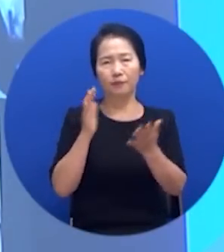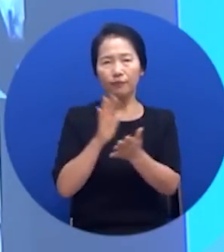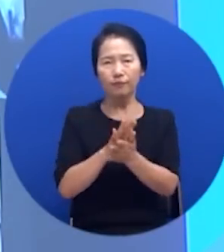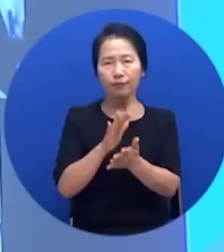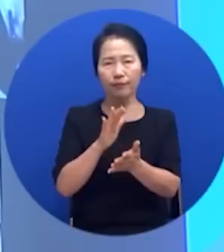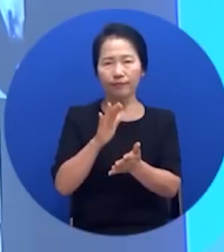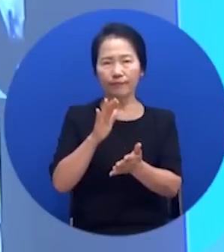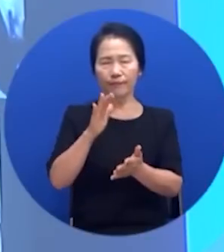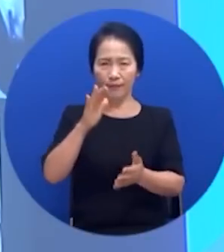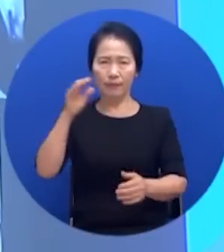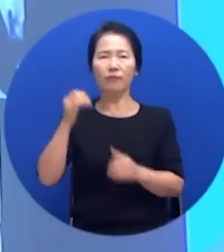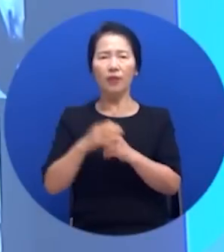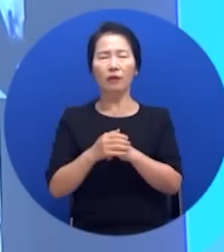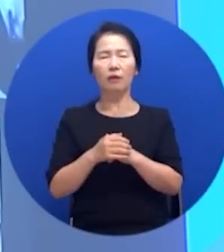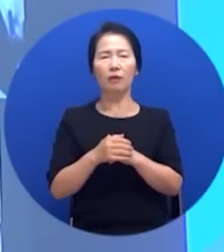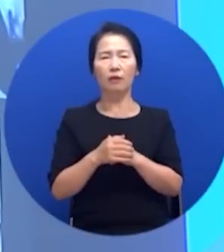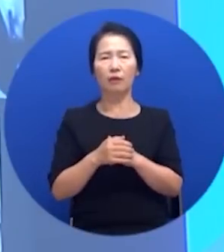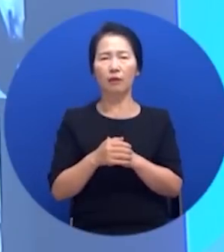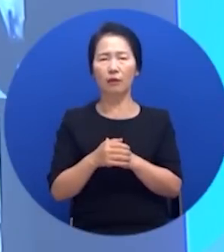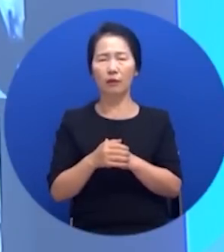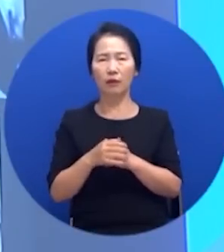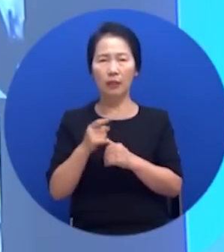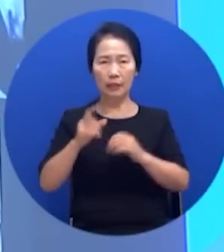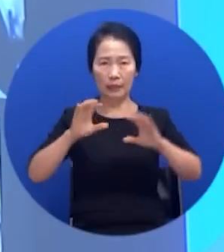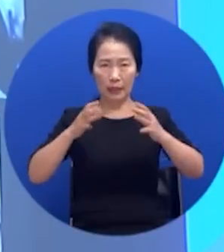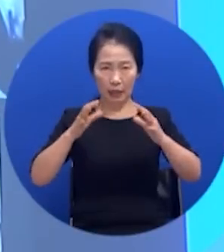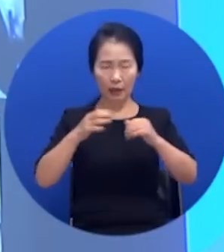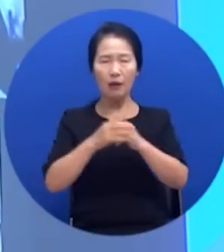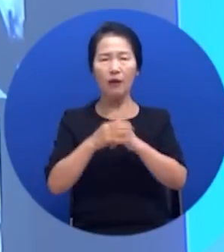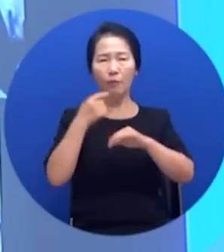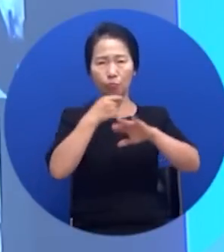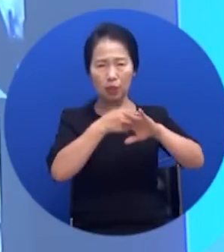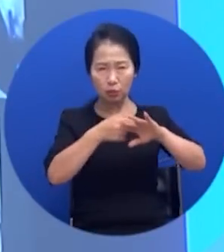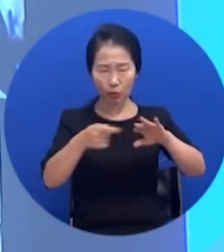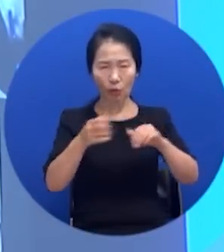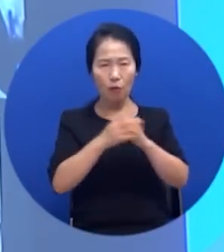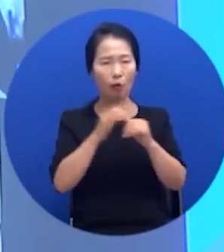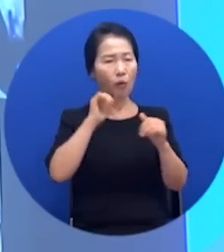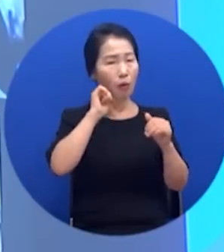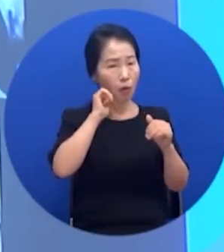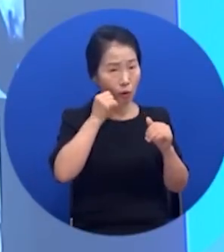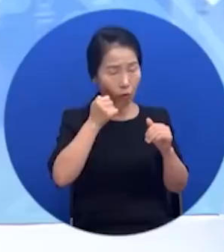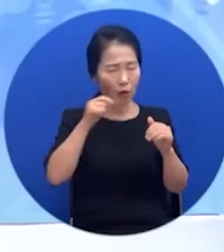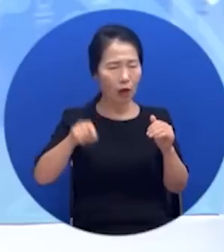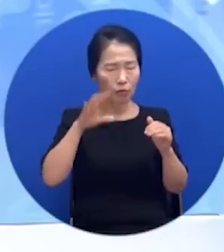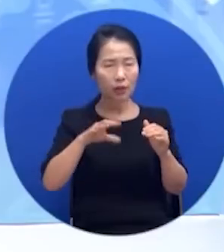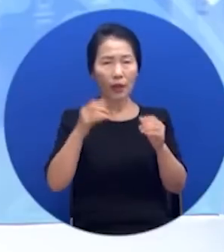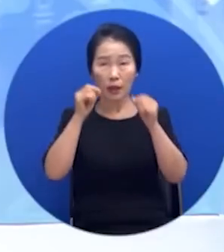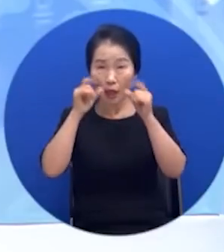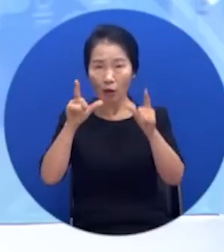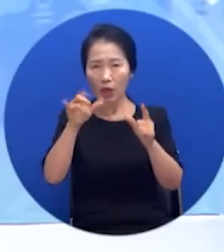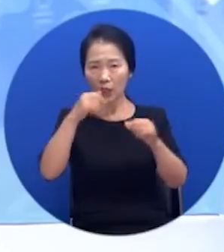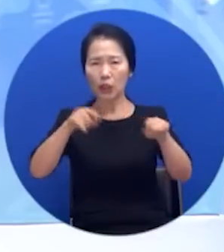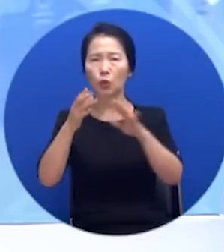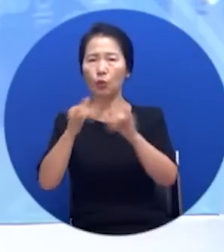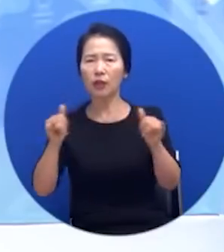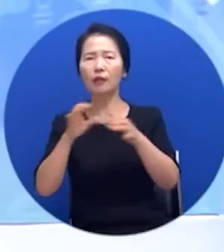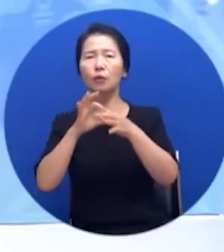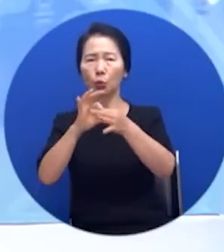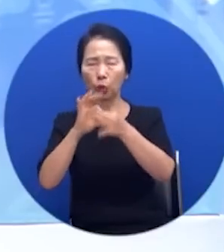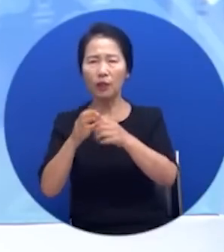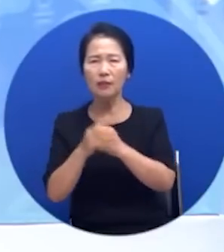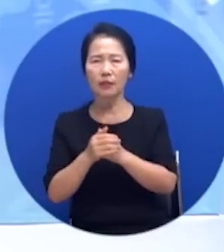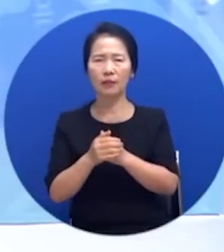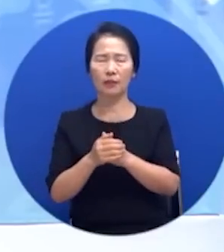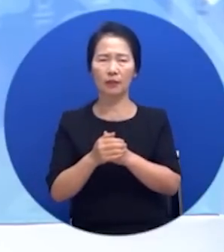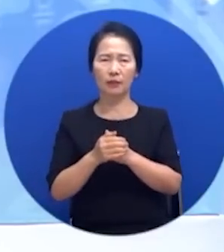나라 민족의 마이너리티 상황에도 깨어있는 민족의 리더들을 통해서 이 땅을